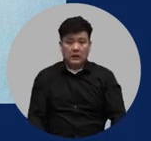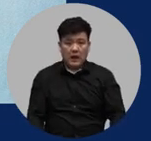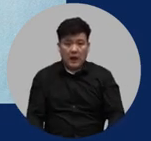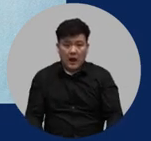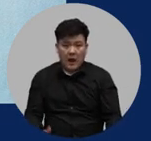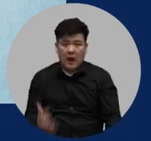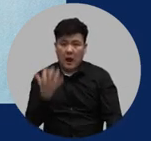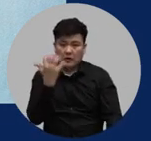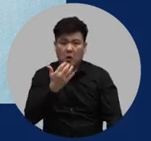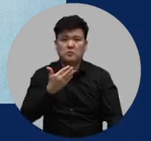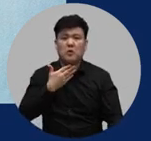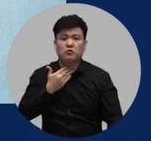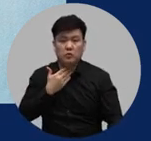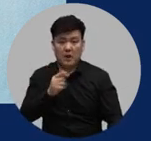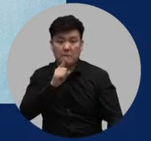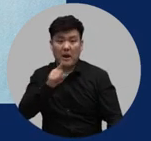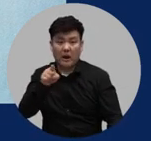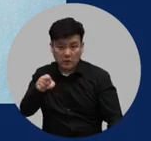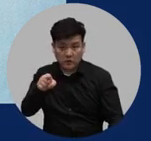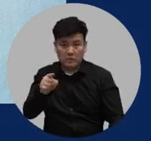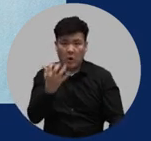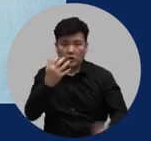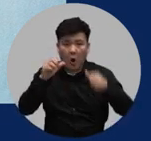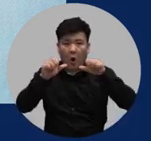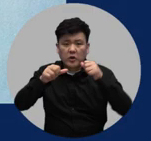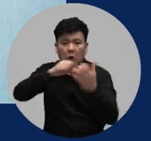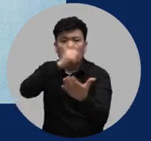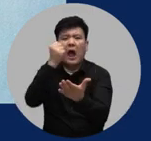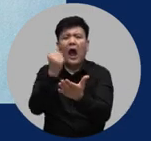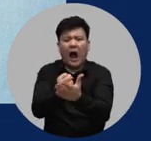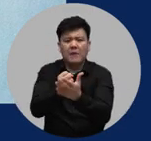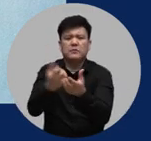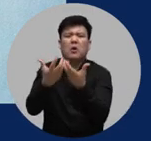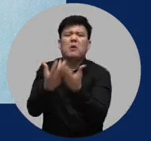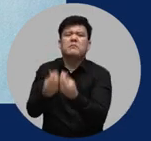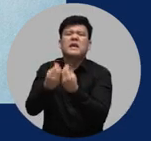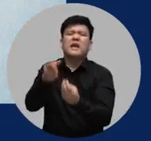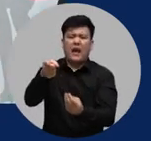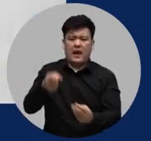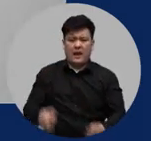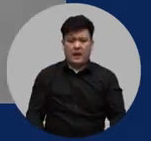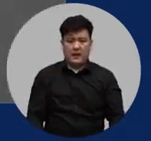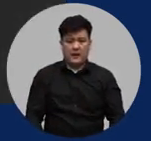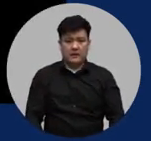충동 때문이라고 주장하는 것은 성희롱을 합리화하려는 핑계일 뿐입니다.